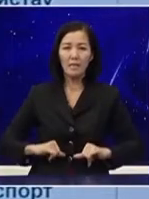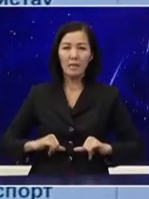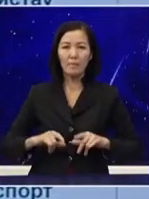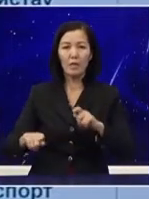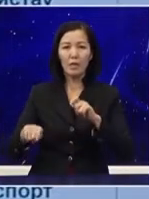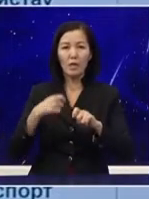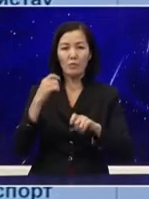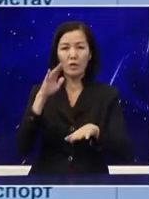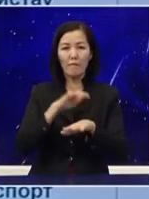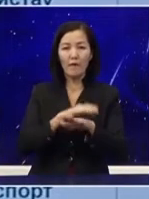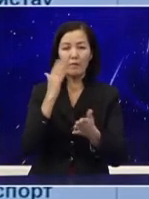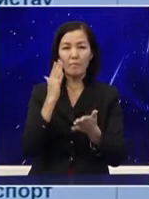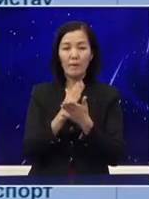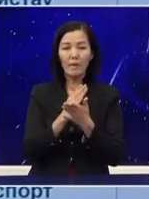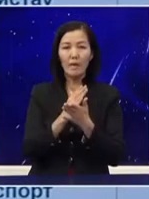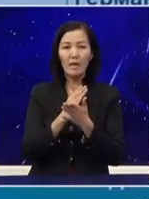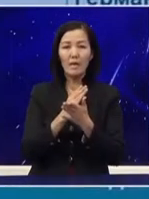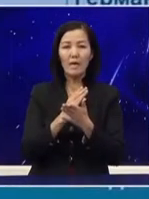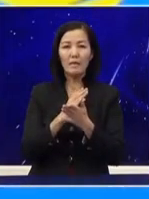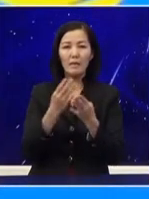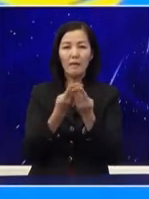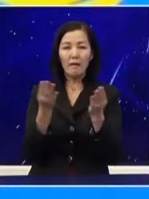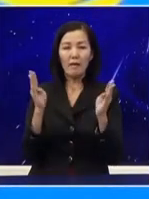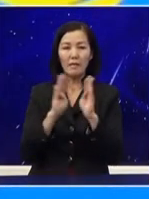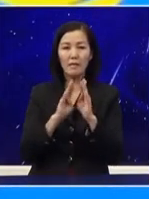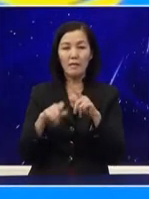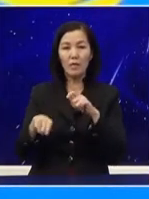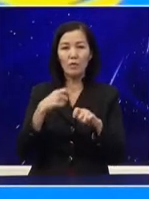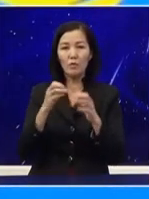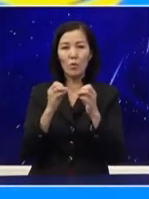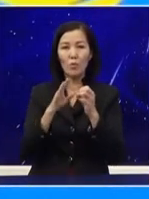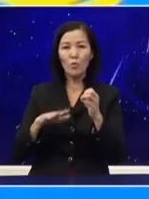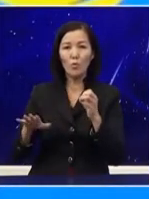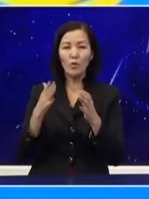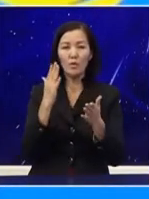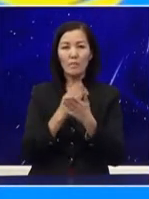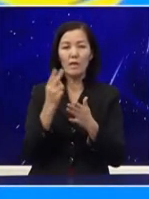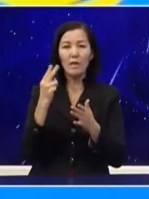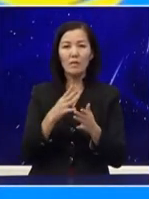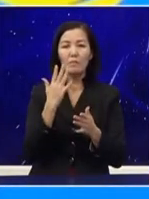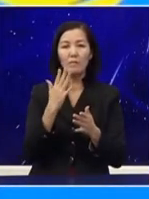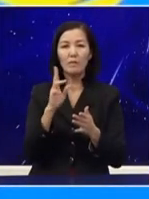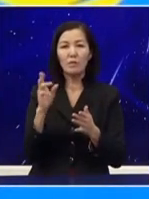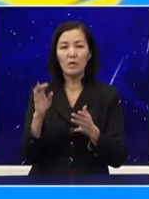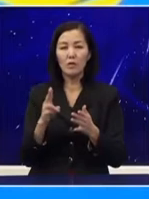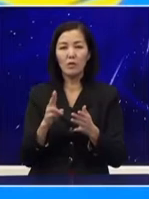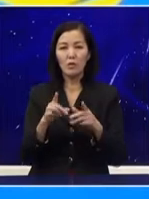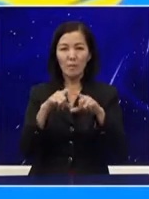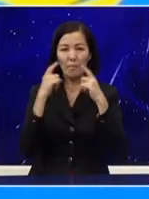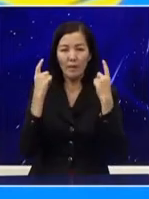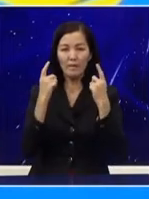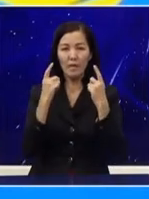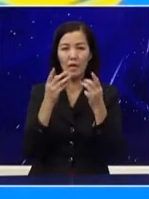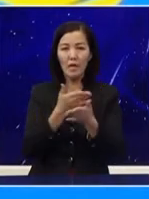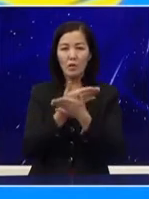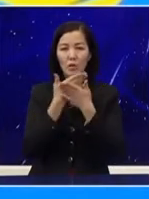дейін артты. Карантин тәртібін бұзу жағдайы 10 өңірде байқалды. 5-ден 27-ші қыркүйек аралығында маска режимін